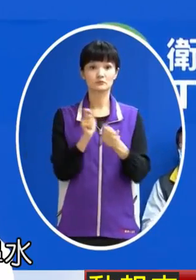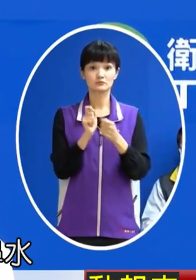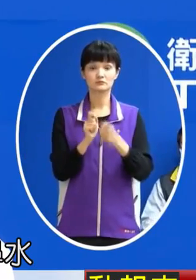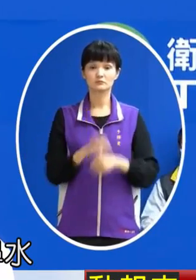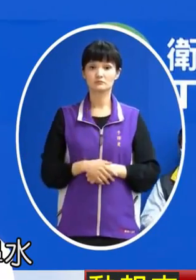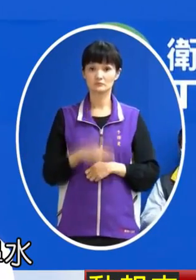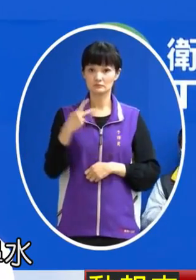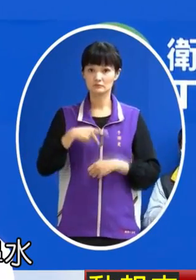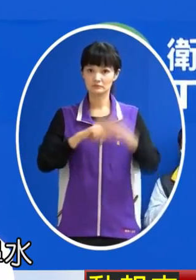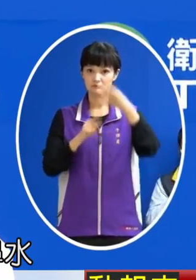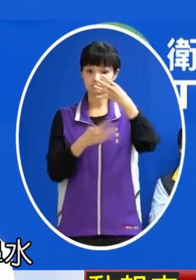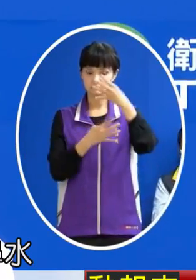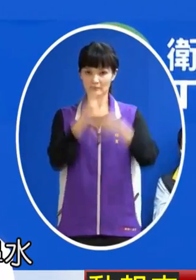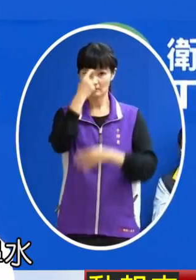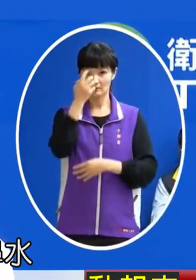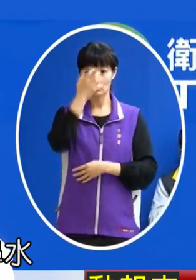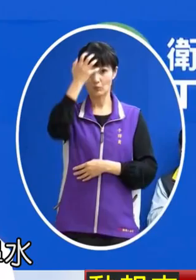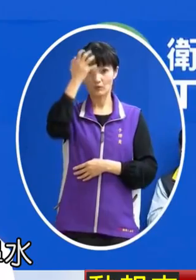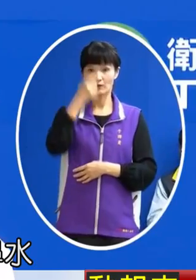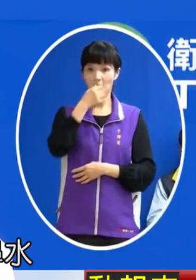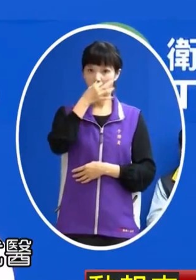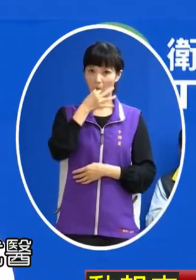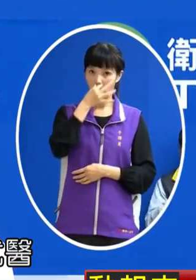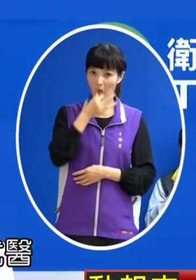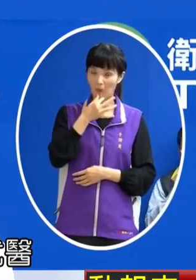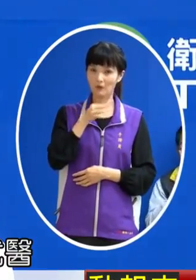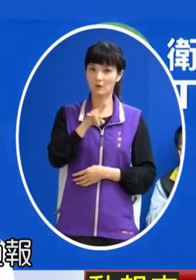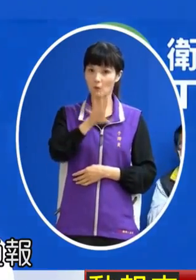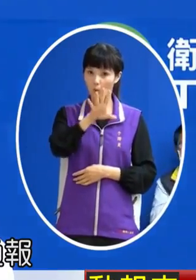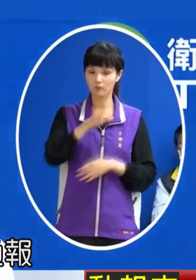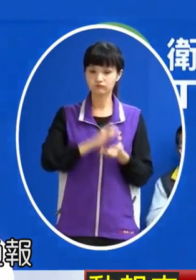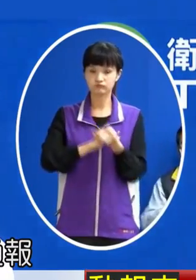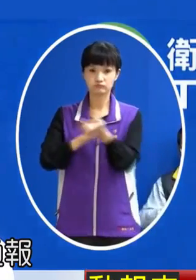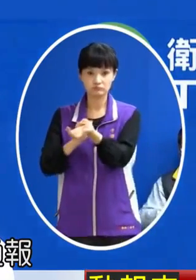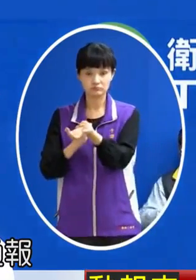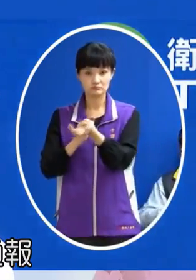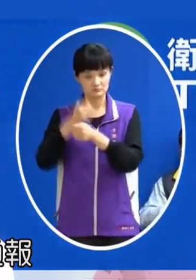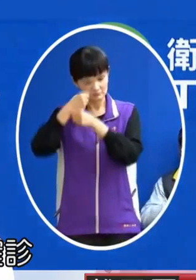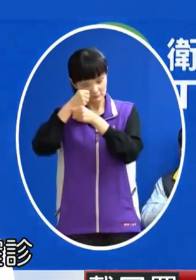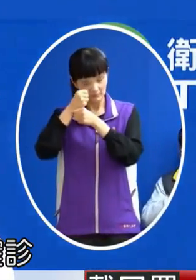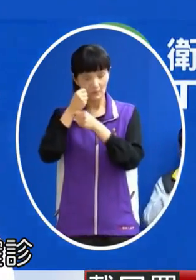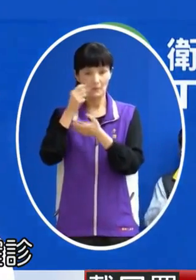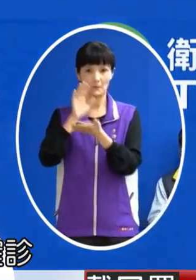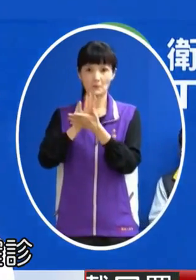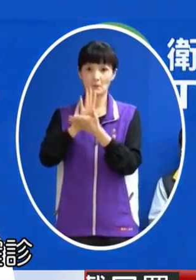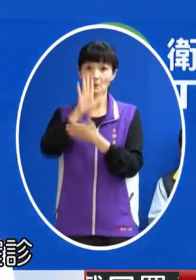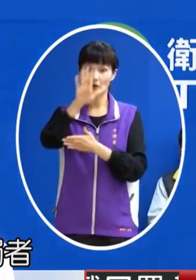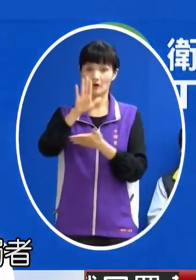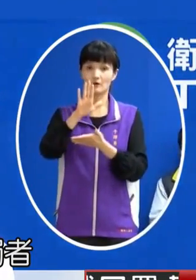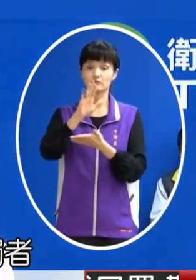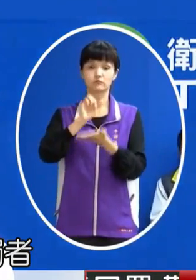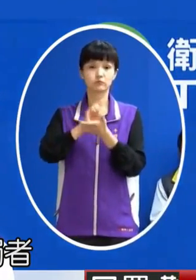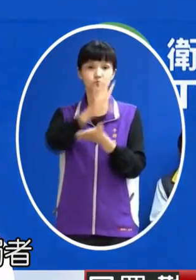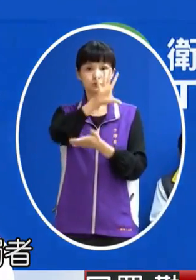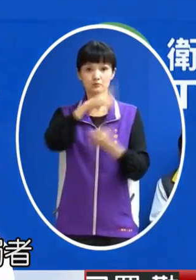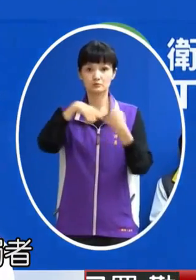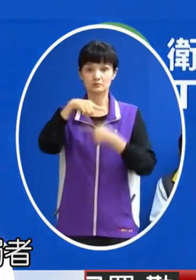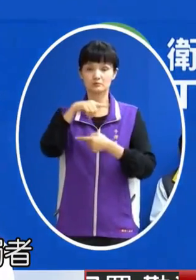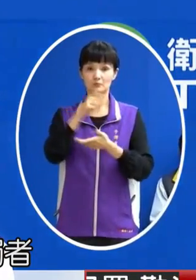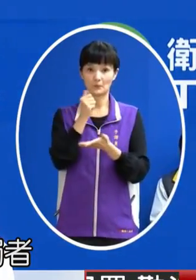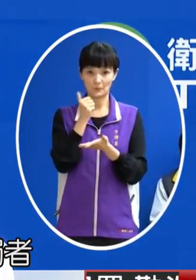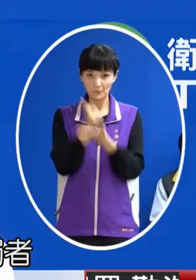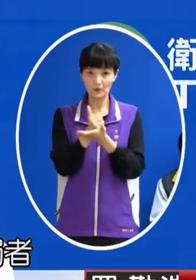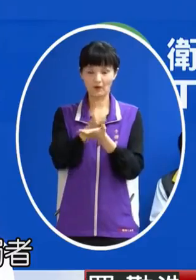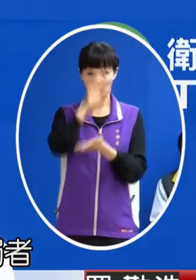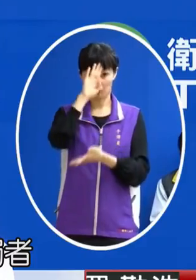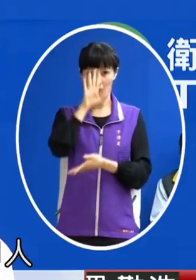出现发烧，流鼻水症状就医，由医院采检通报，那确诊哈。那初